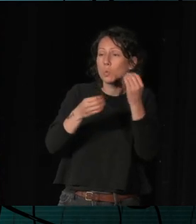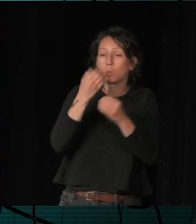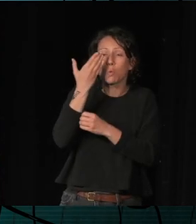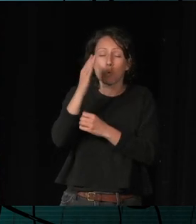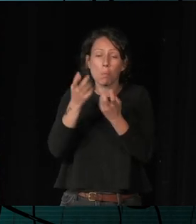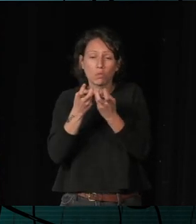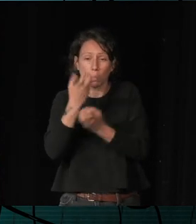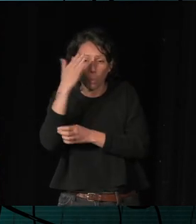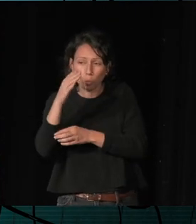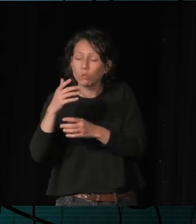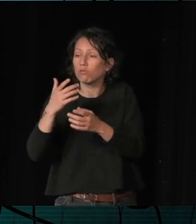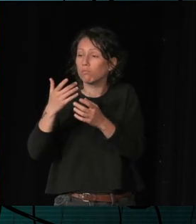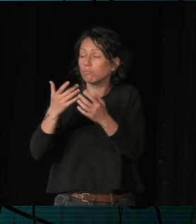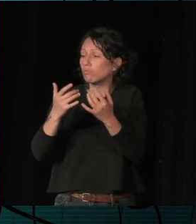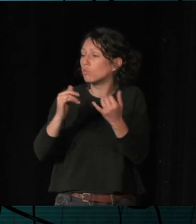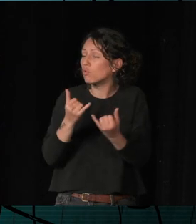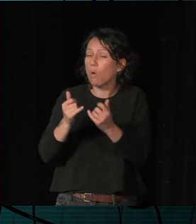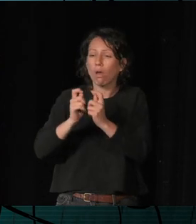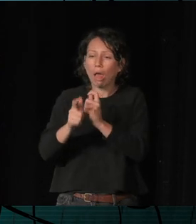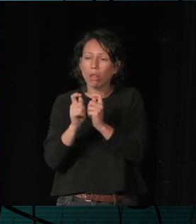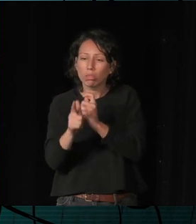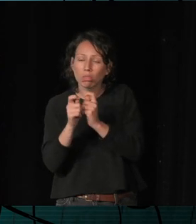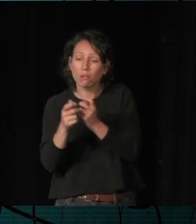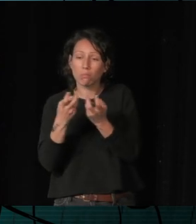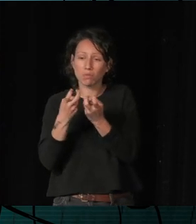un jeu de cartes, notamment Inscription.